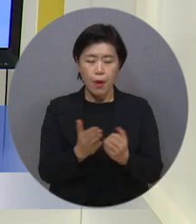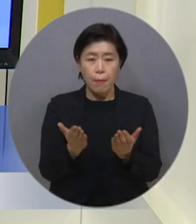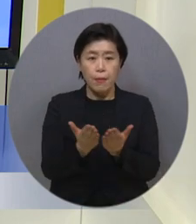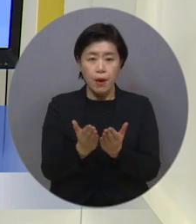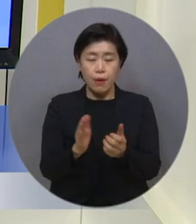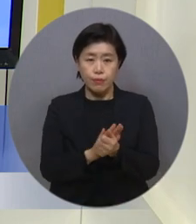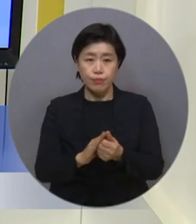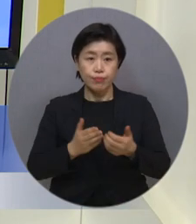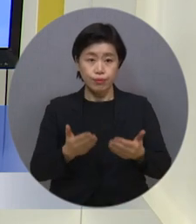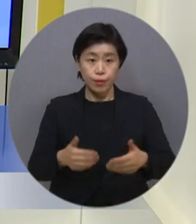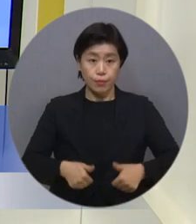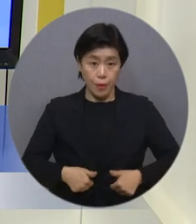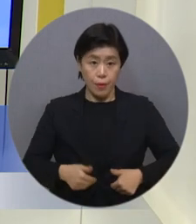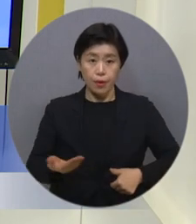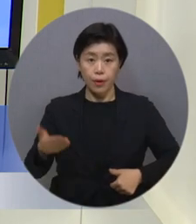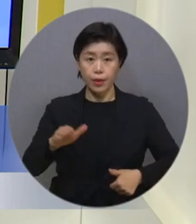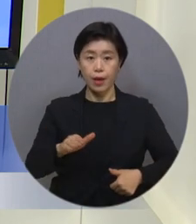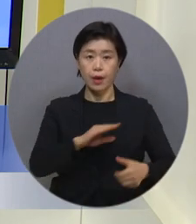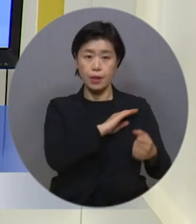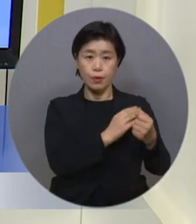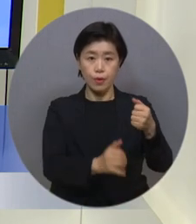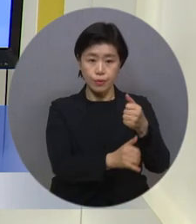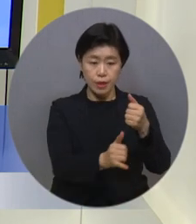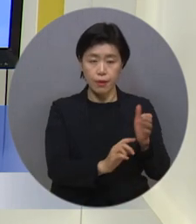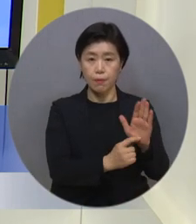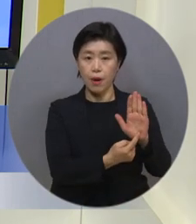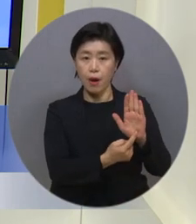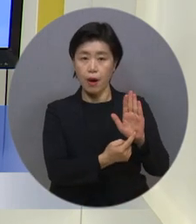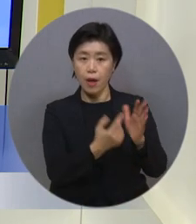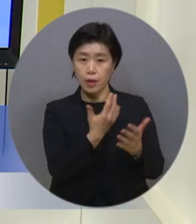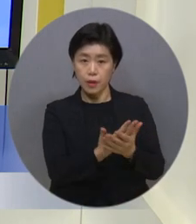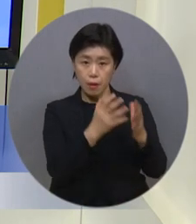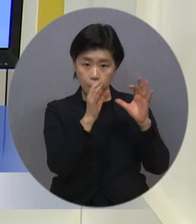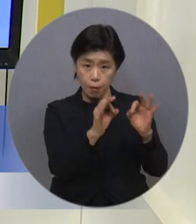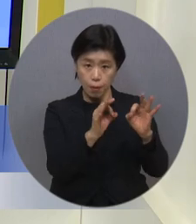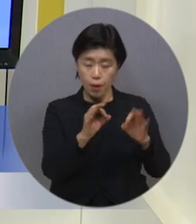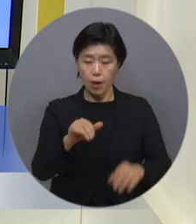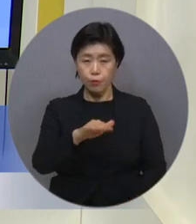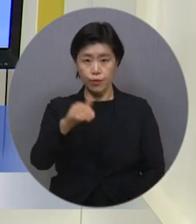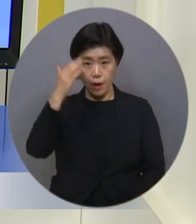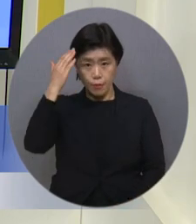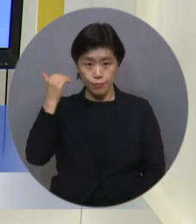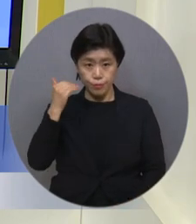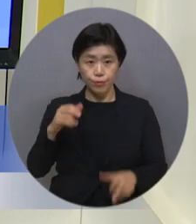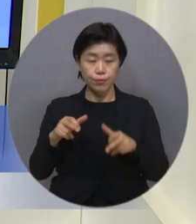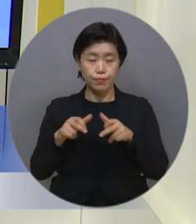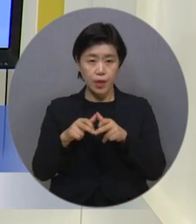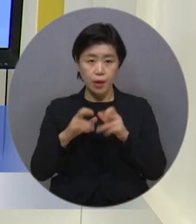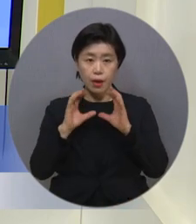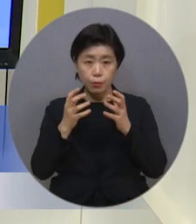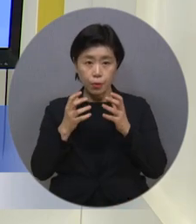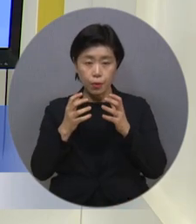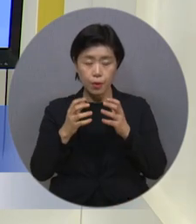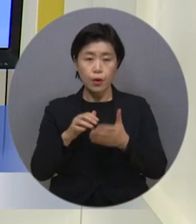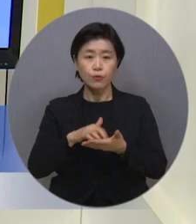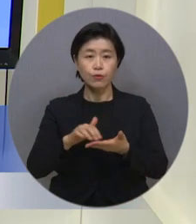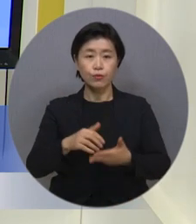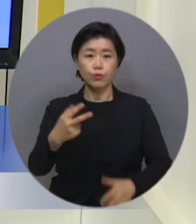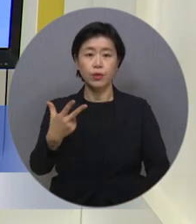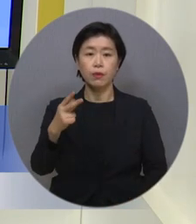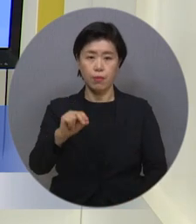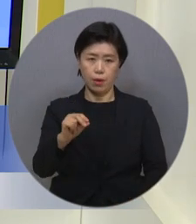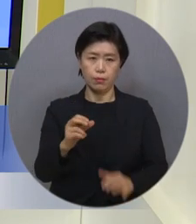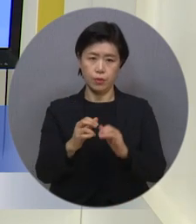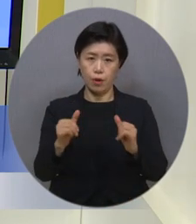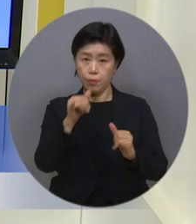지원이 필요한데요 그런데 인권위가 최근 발표한 자료에 따르면 우리나라 장애아동 전체 인구수가 7만여 명인